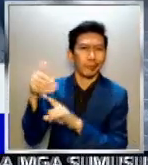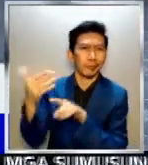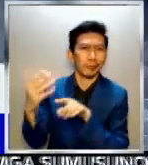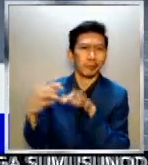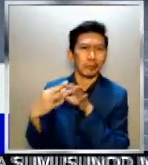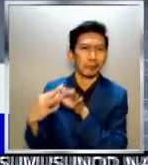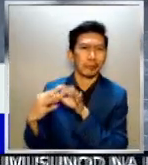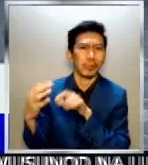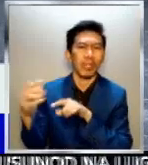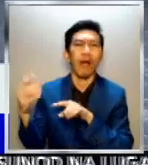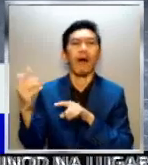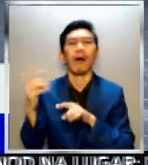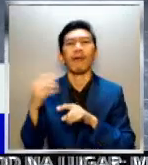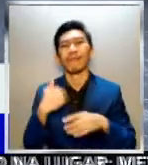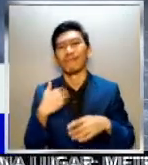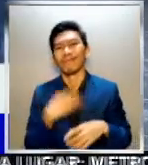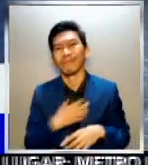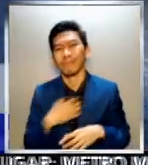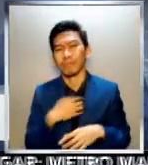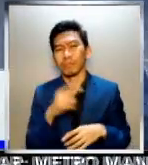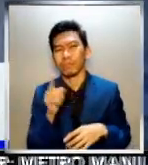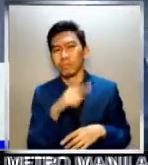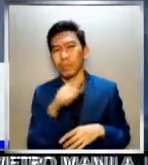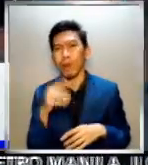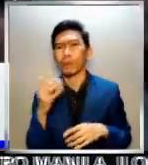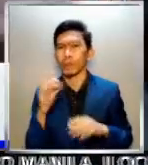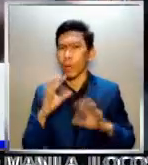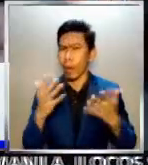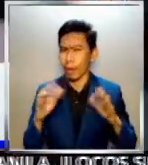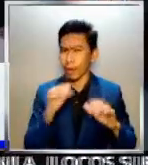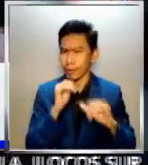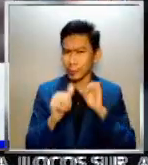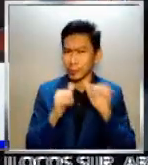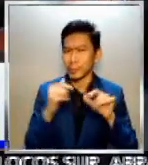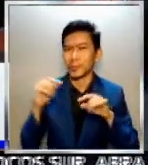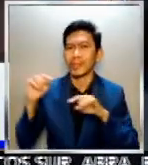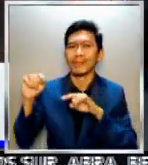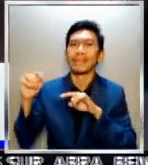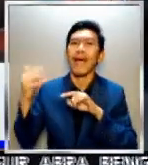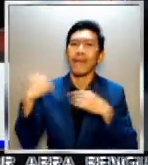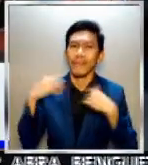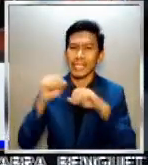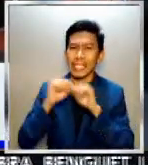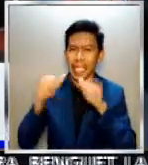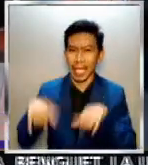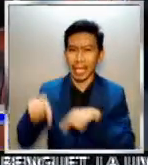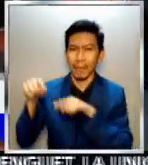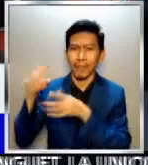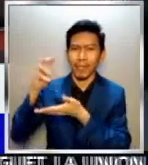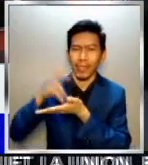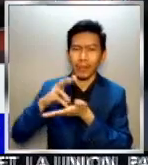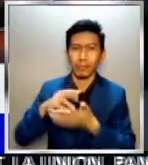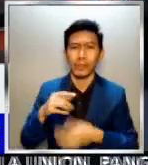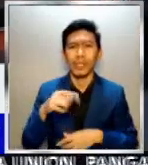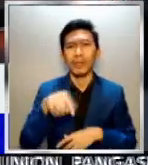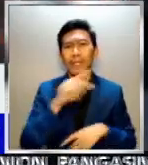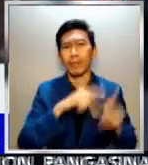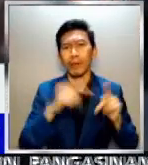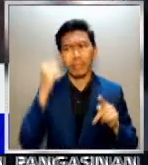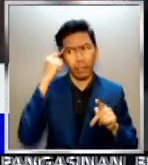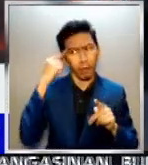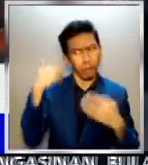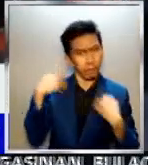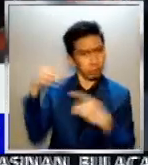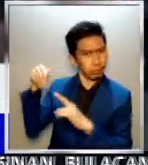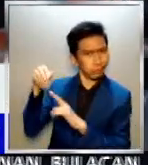vaccination site na ito. Meron daw silang sistemang sinusunod. Iba po kasi, akala po nila may palakasan. Kasi yung iba po, kanina